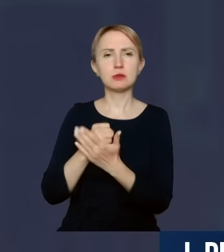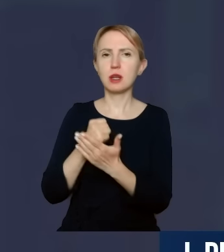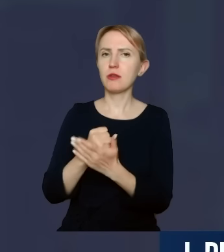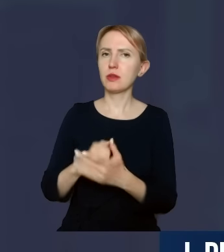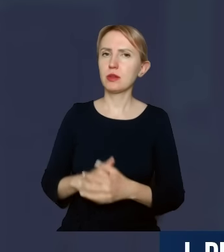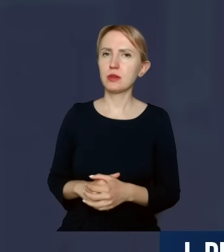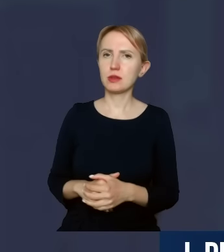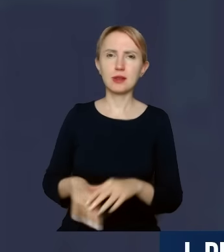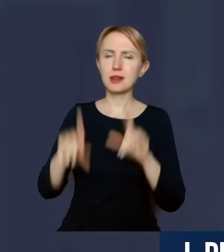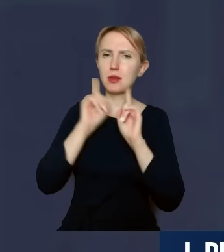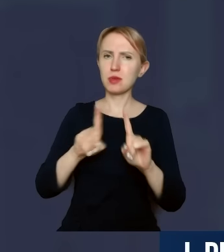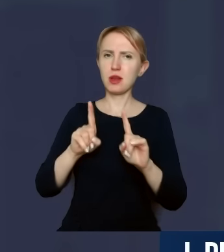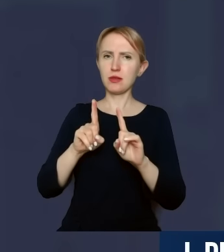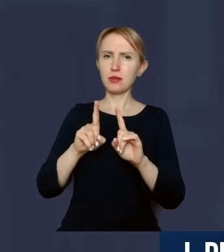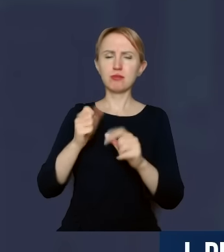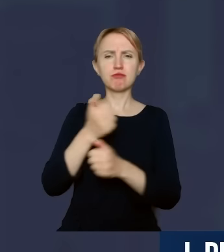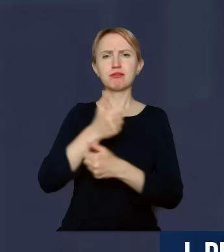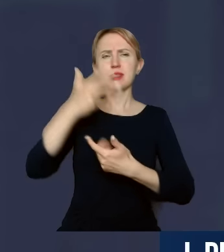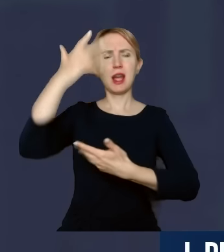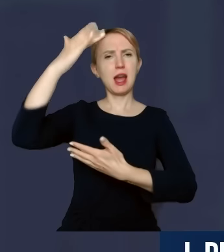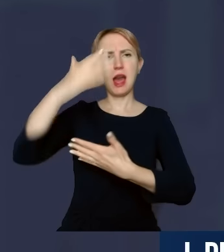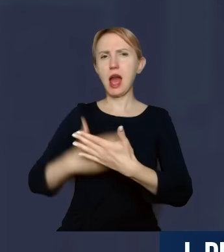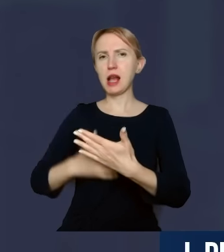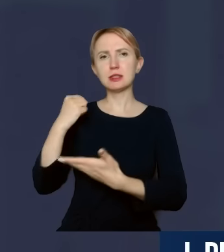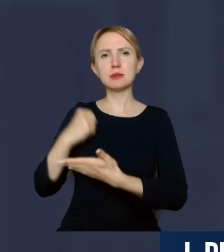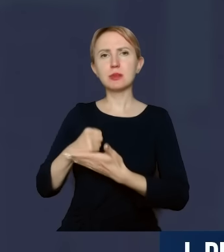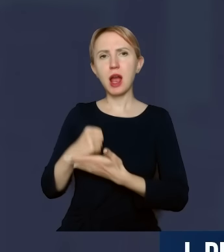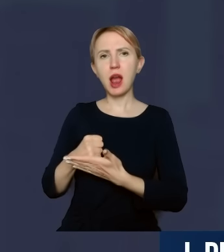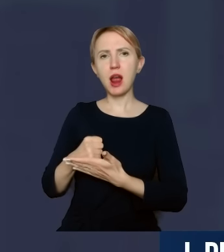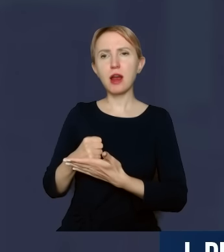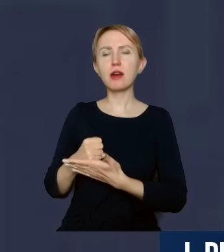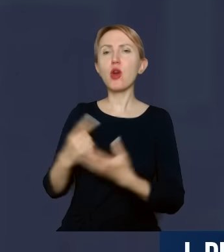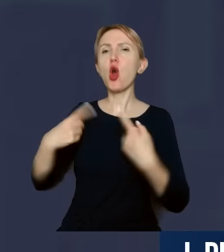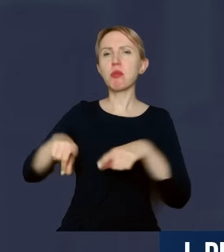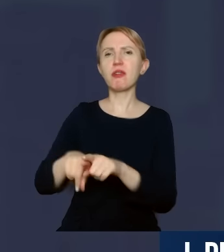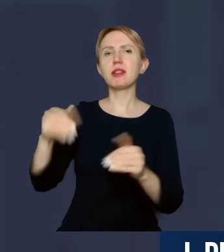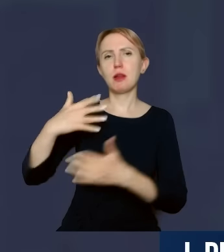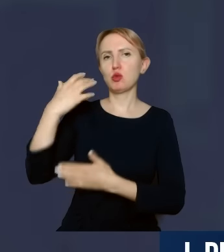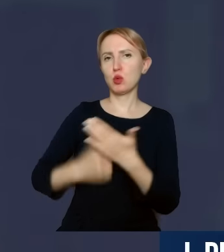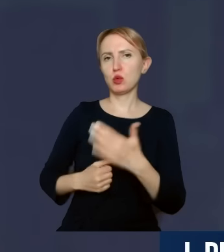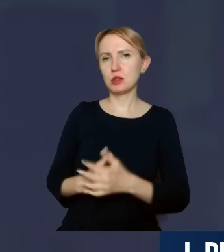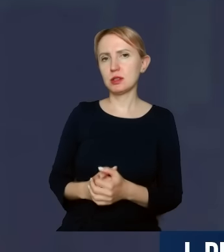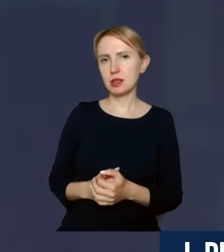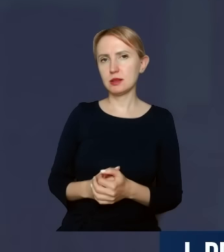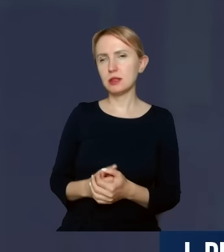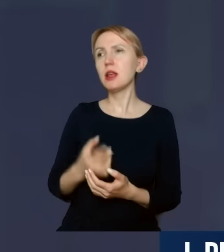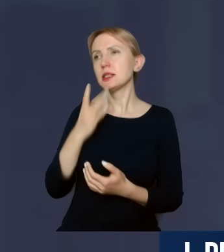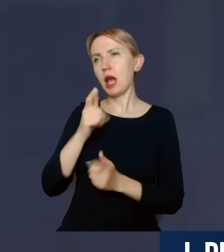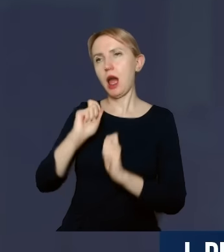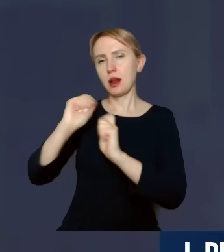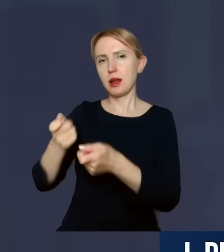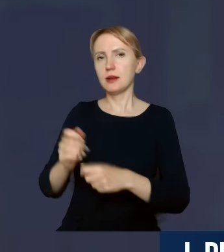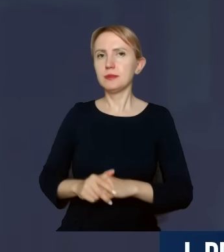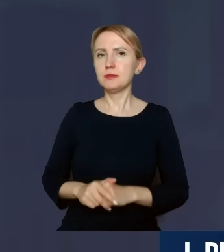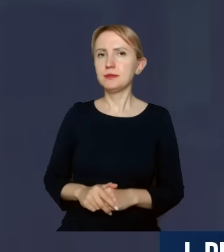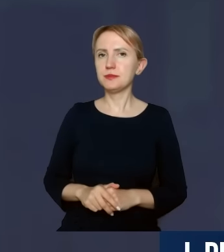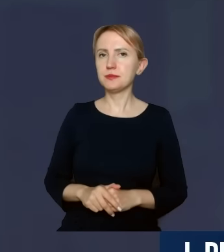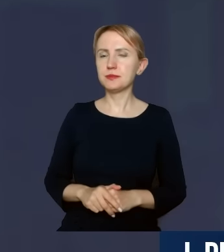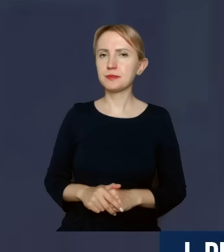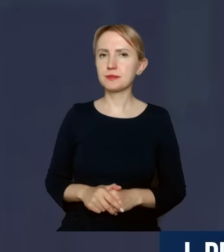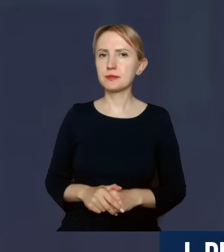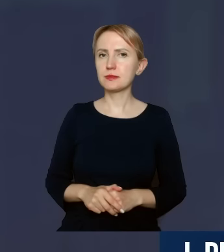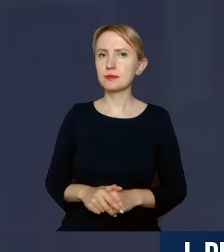Właściwie jest cały katalog spraw, w których taki obywatel może dostrzec naruszenie